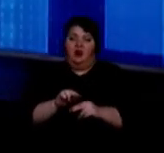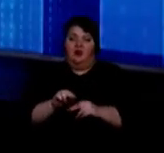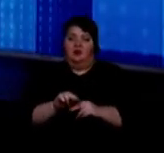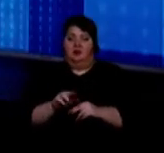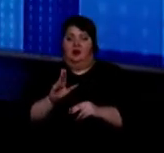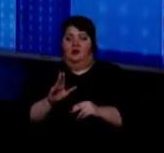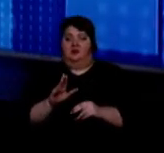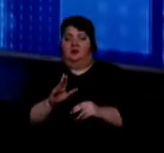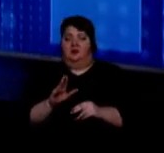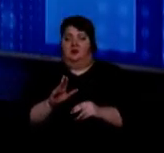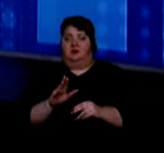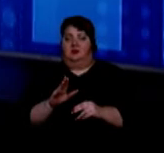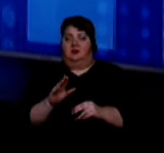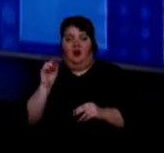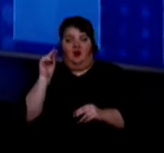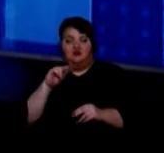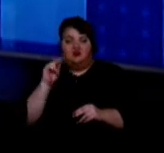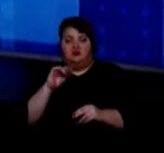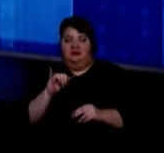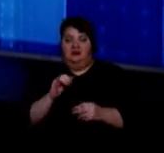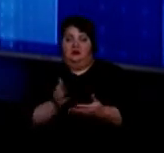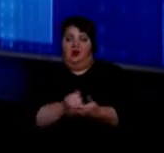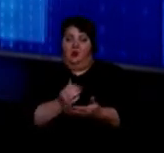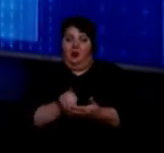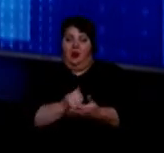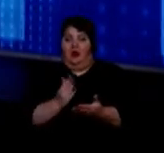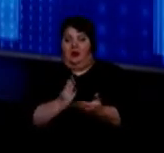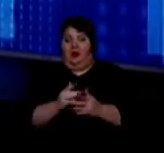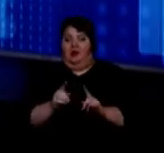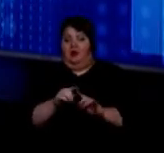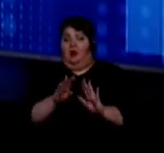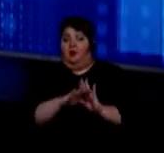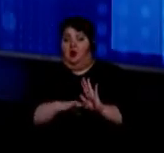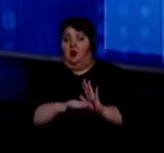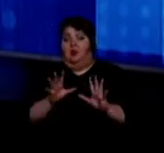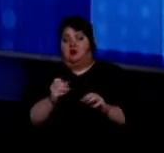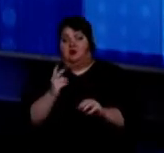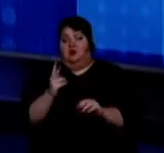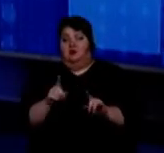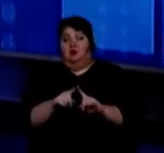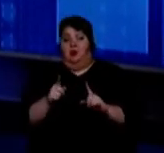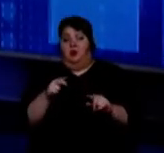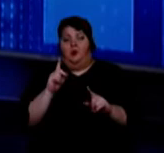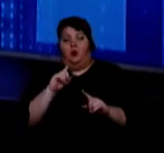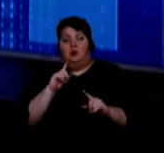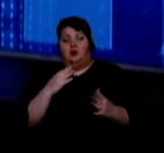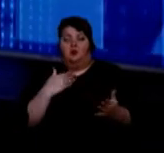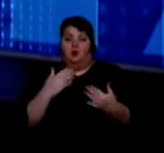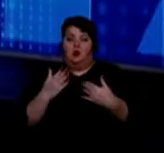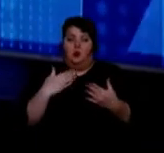Саме в «Чисто заробляй» є така в нас програма. А ще 2, вони так, що ми поки що спілкуємось